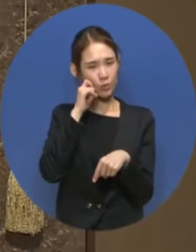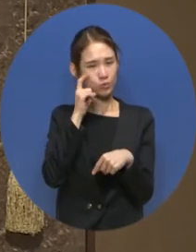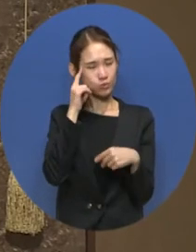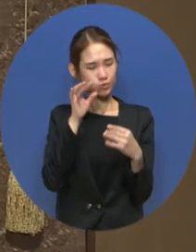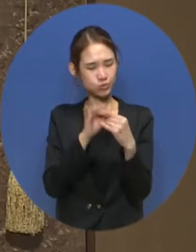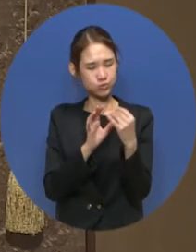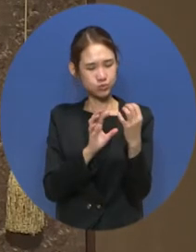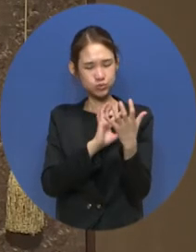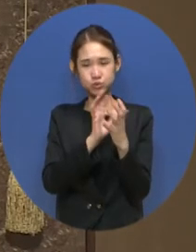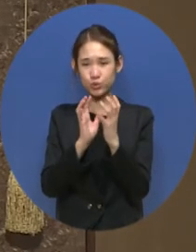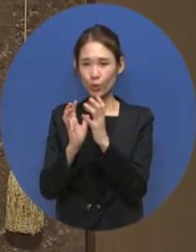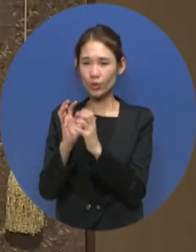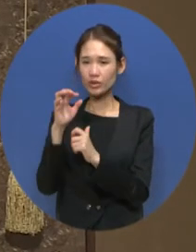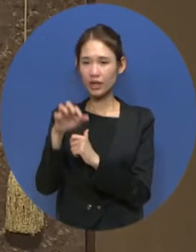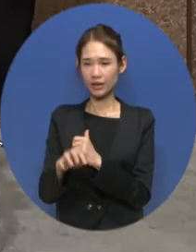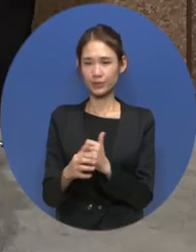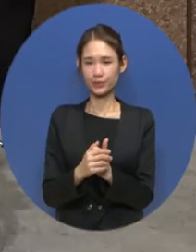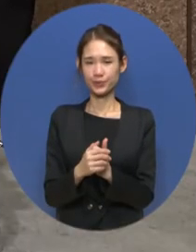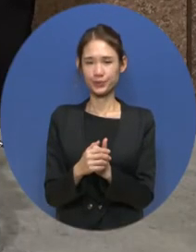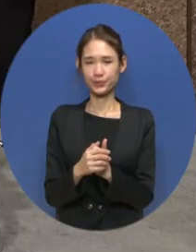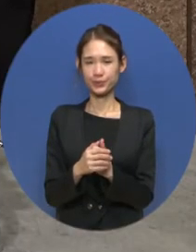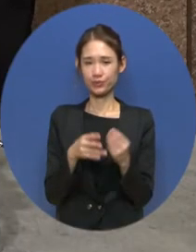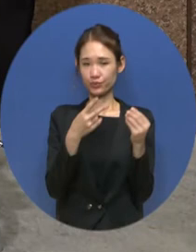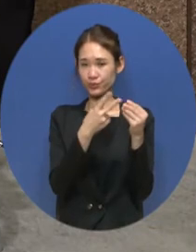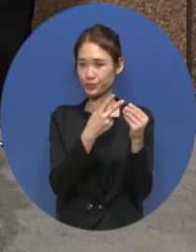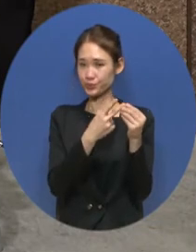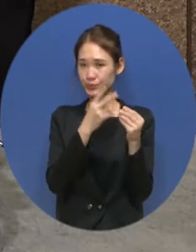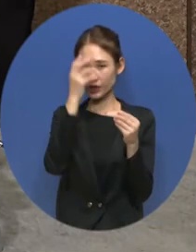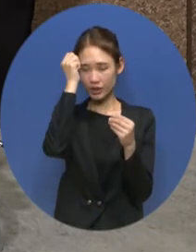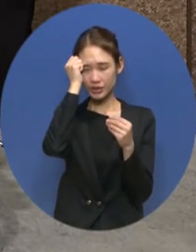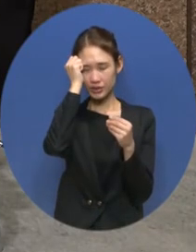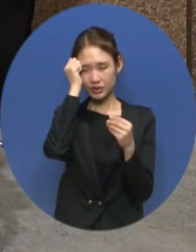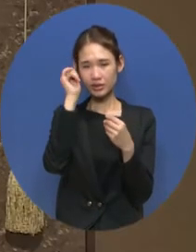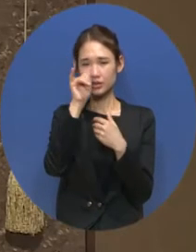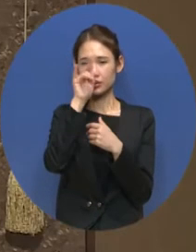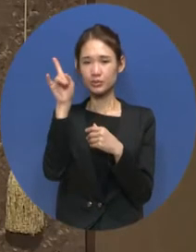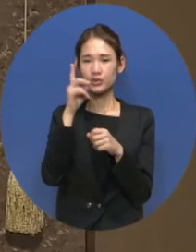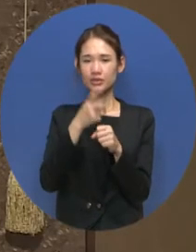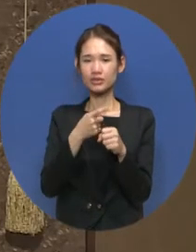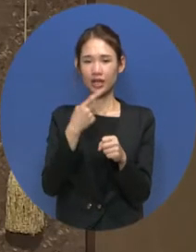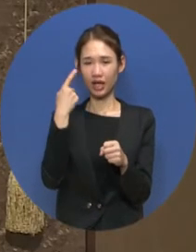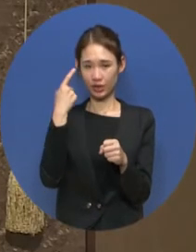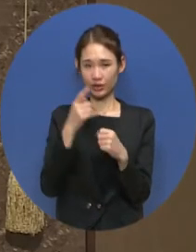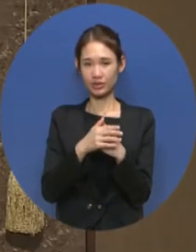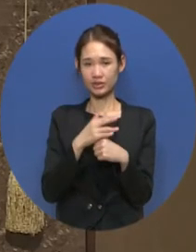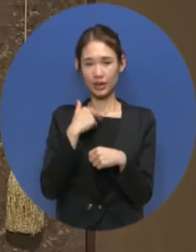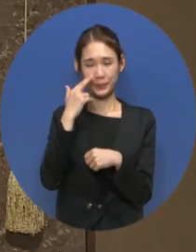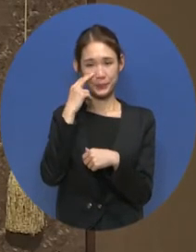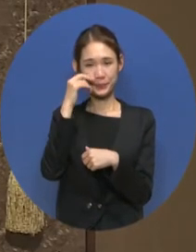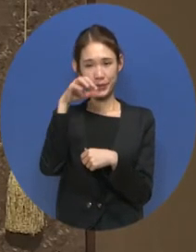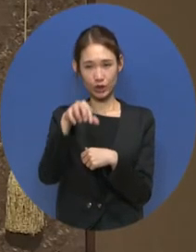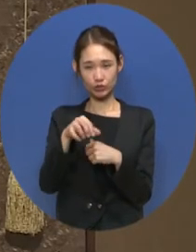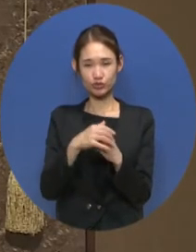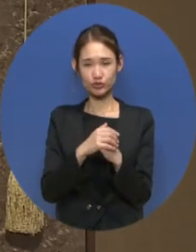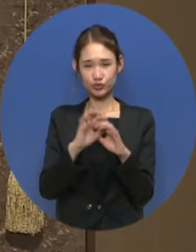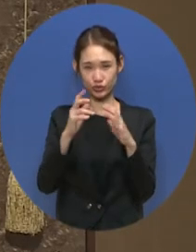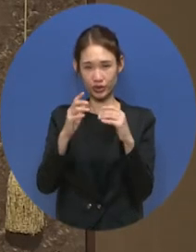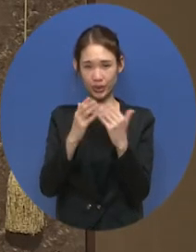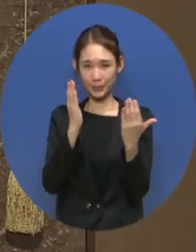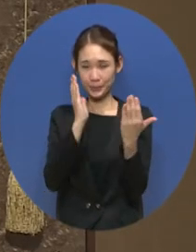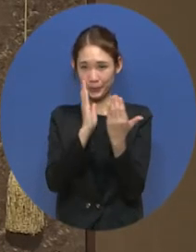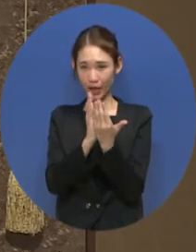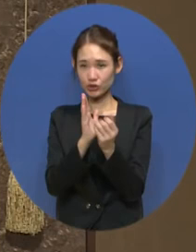논의하는 이제 그런 장이었고요. 두 번째로 좀 기억에 남는 일은 작년에 저희가 미국에서